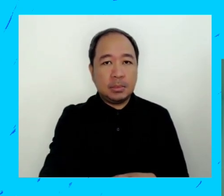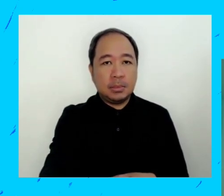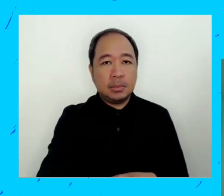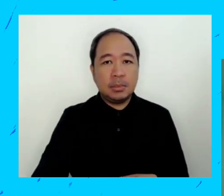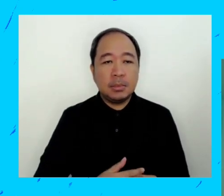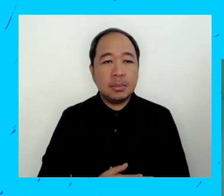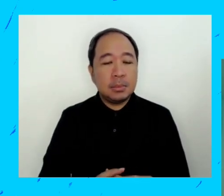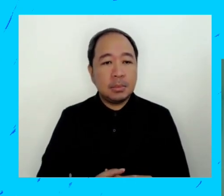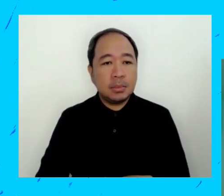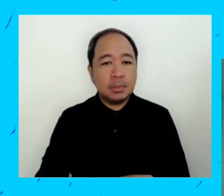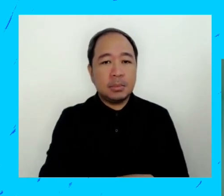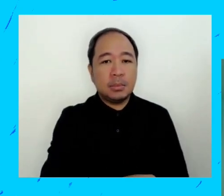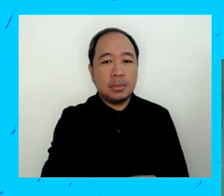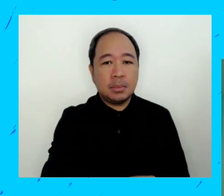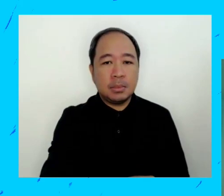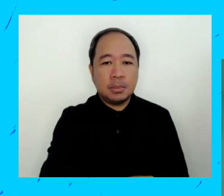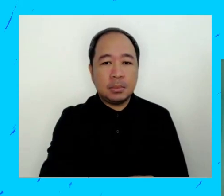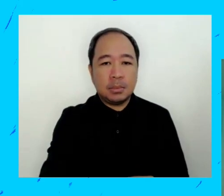Pour moi,